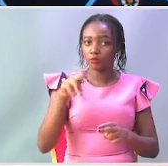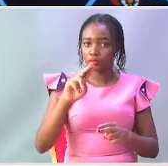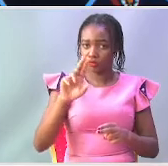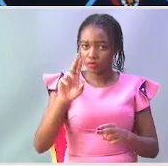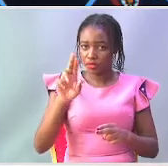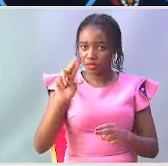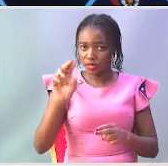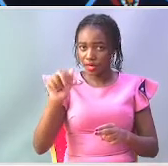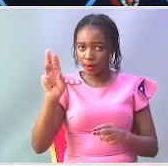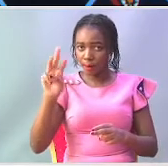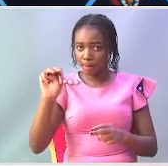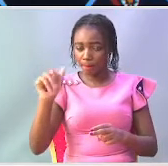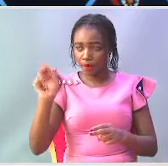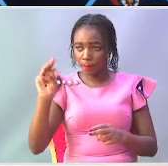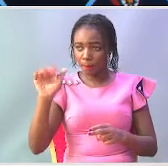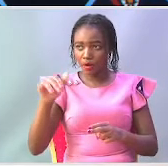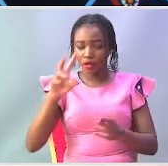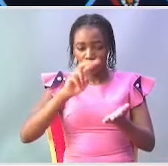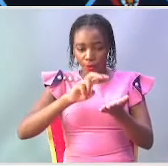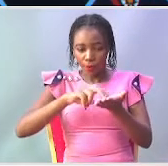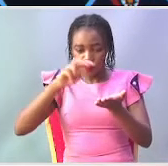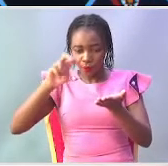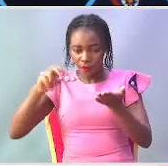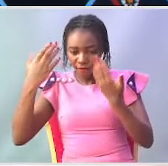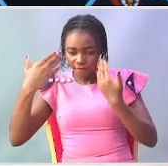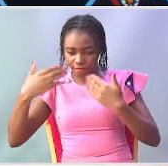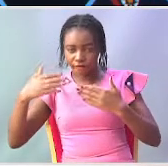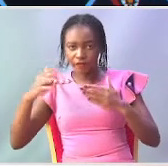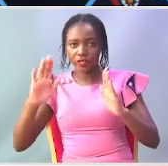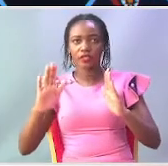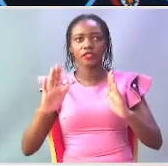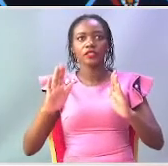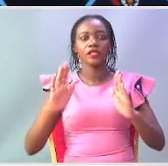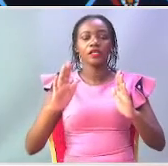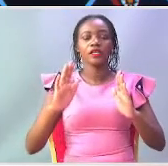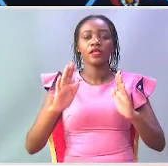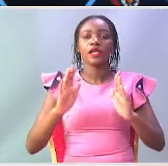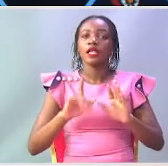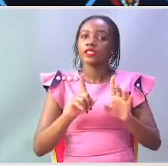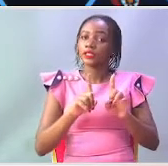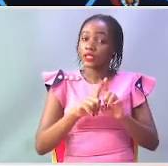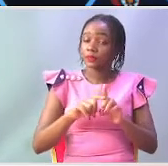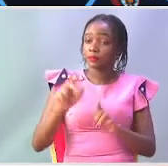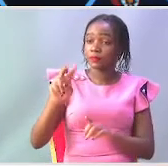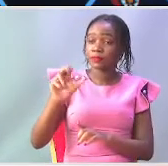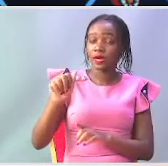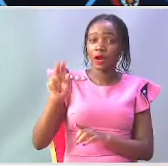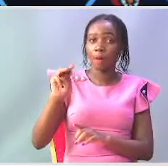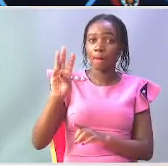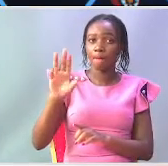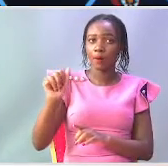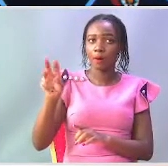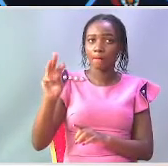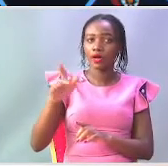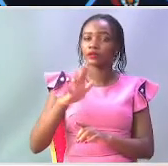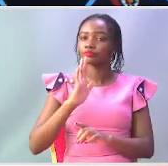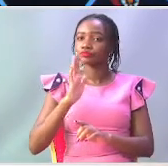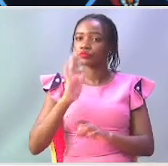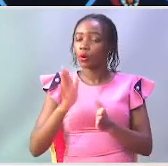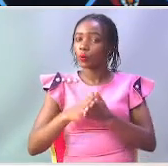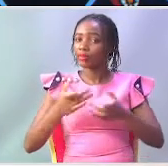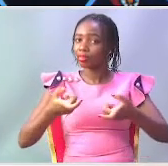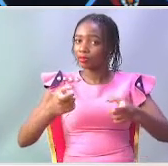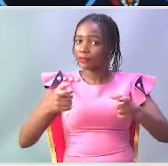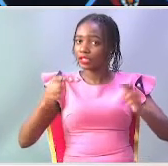kuwa alijiuzulu kabla ya makataa ya jana ya watumishi wa umma kujiuzulu. Na Namwamba akizungumza na wanahabari jijini